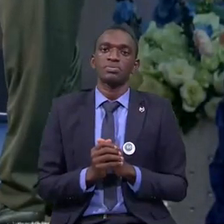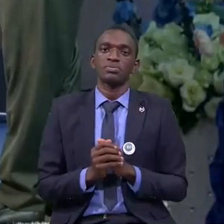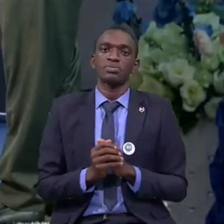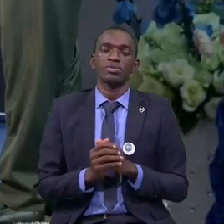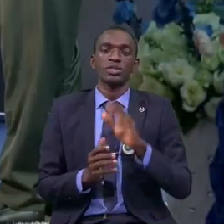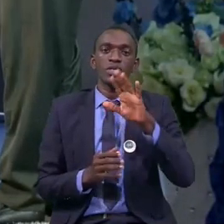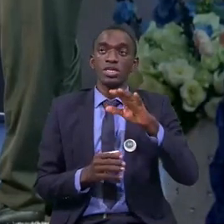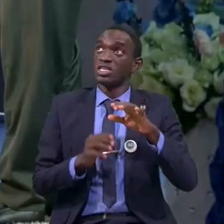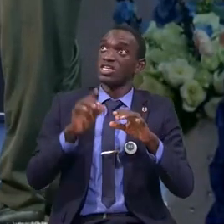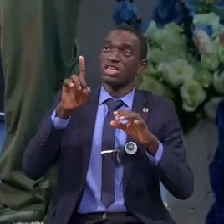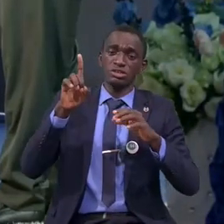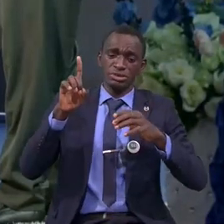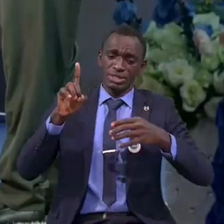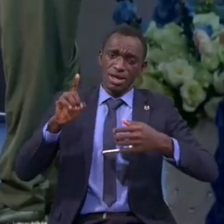trône.